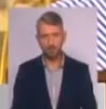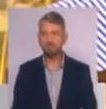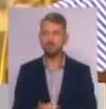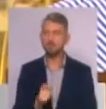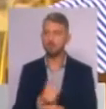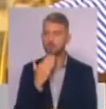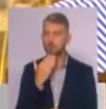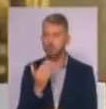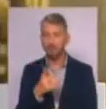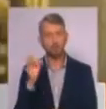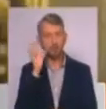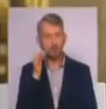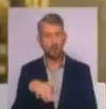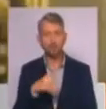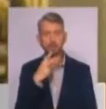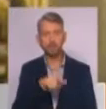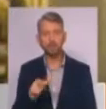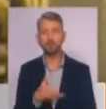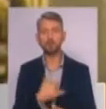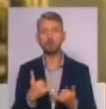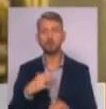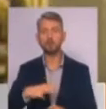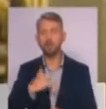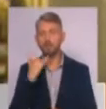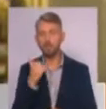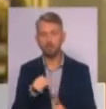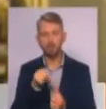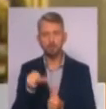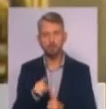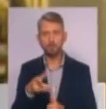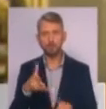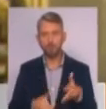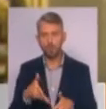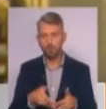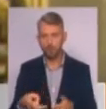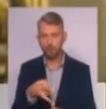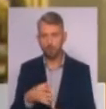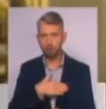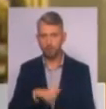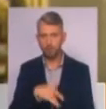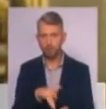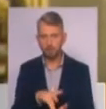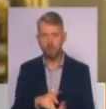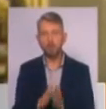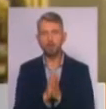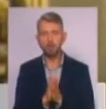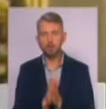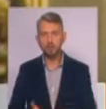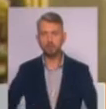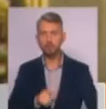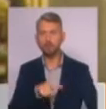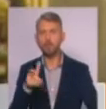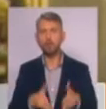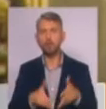дякую. Нагадаю ще раз всім нашим глядачам, ми сьогодні чекаємо дзвінків, особливо з Оболонського району нашого міста. Будь ласка, жителі